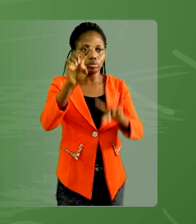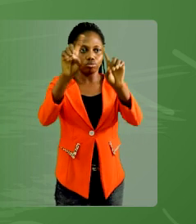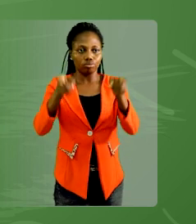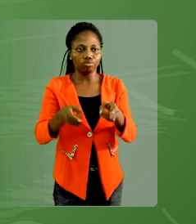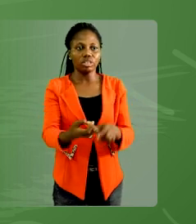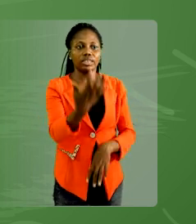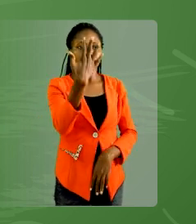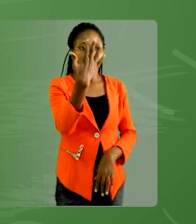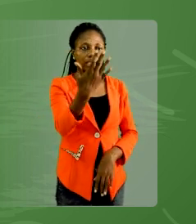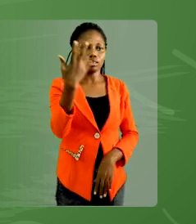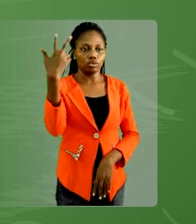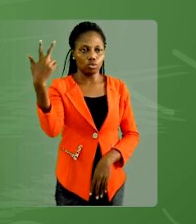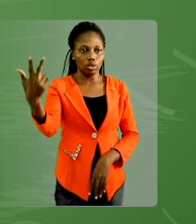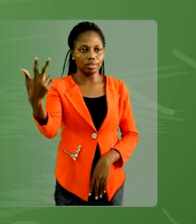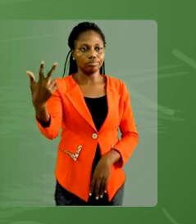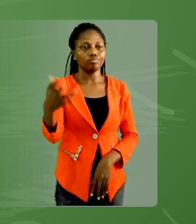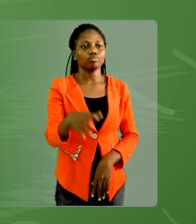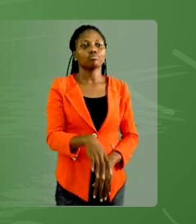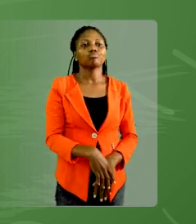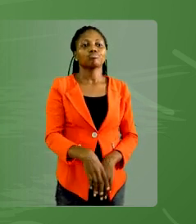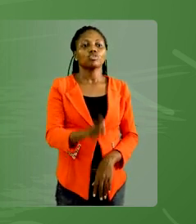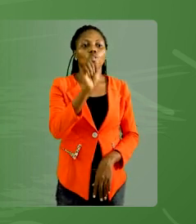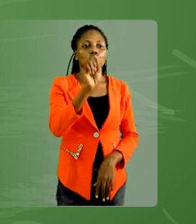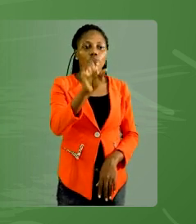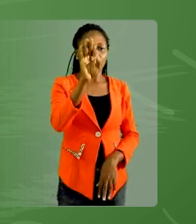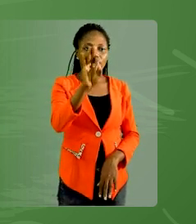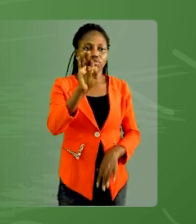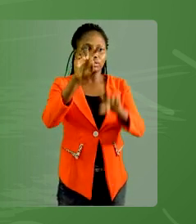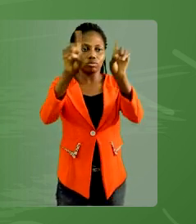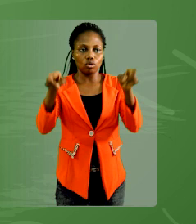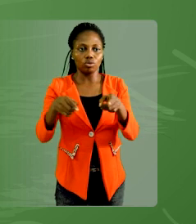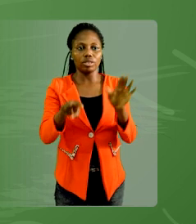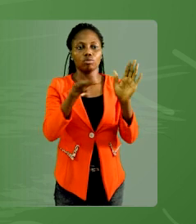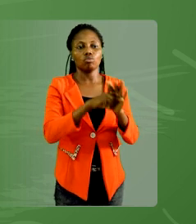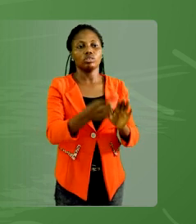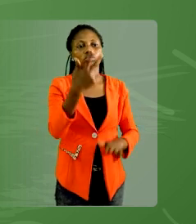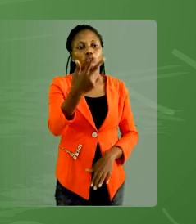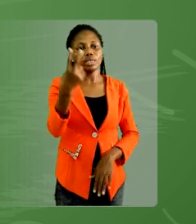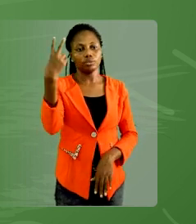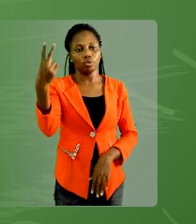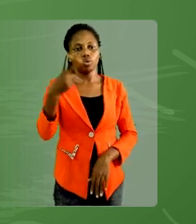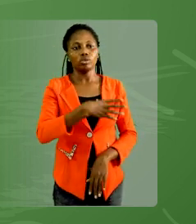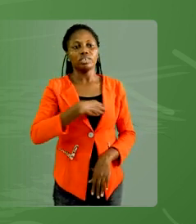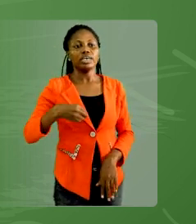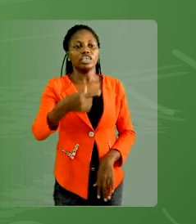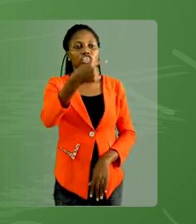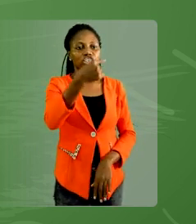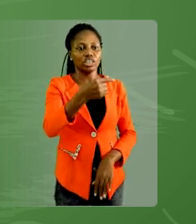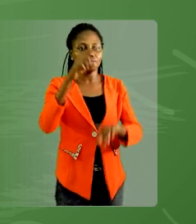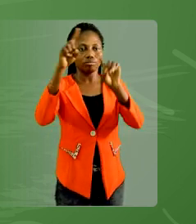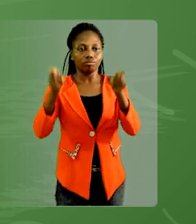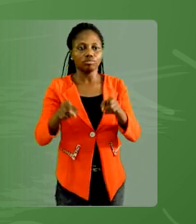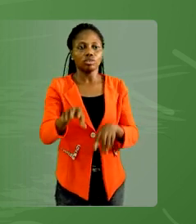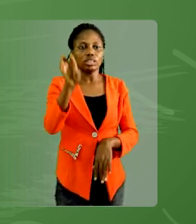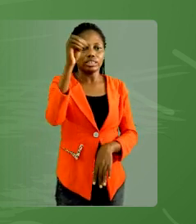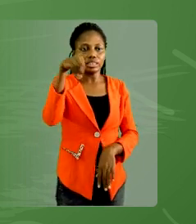coordonnées 5, 3, F de coordonnées moins 3, 2 et G de coordonnées 0,